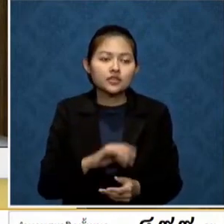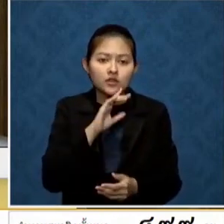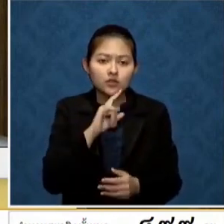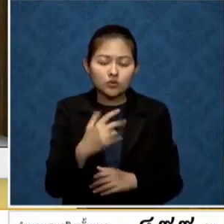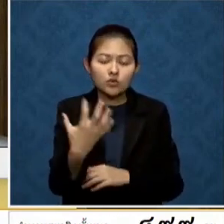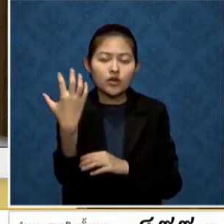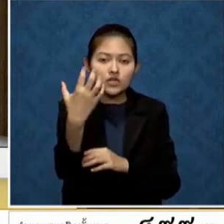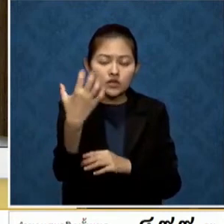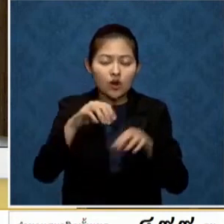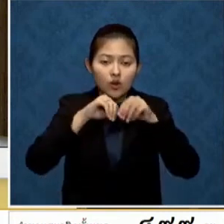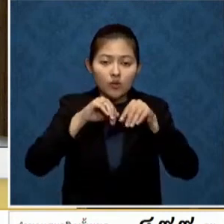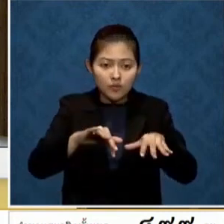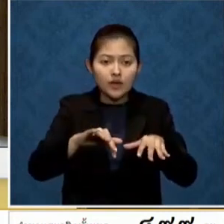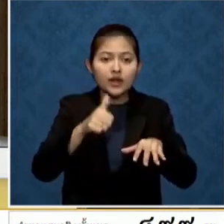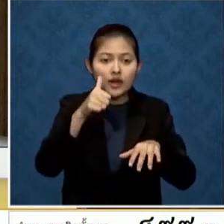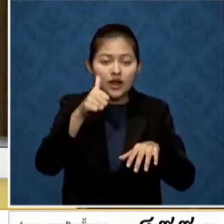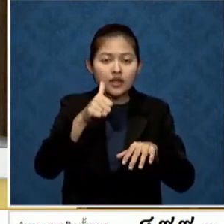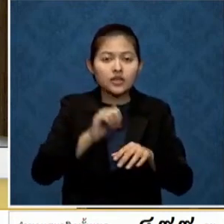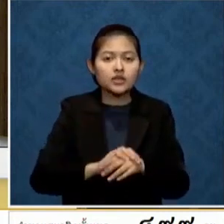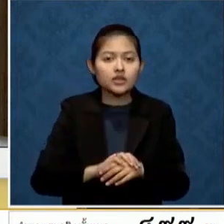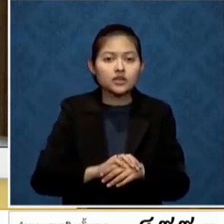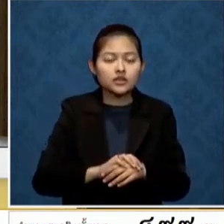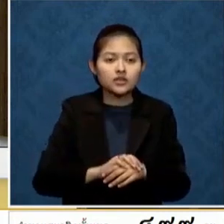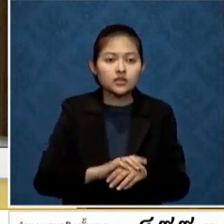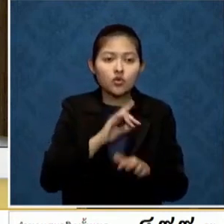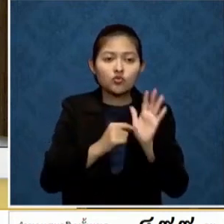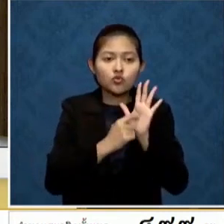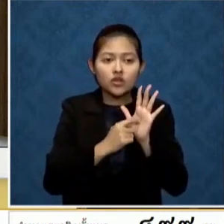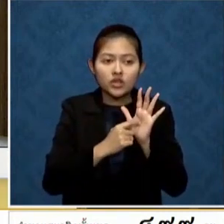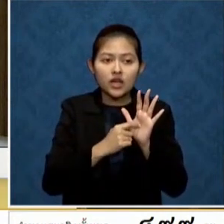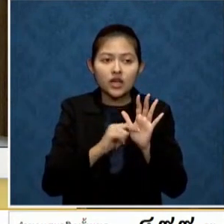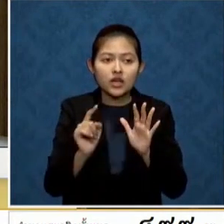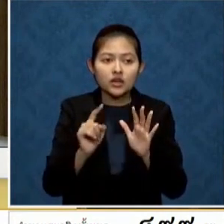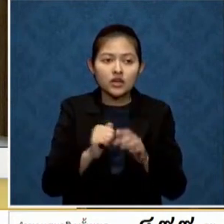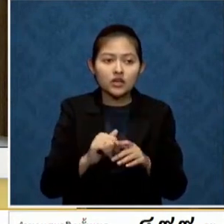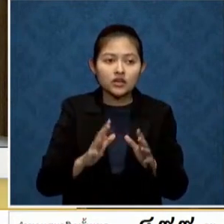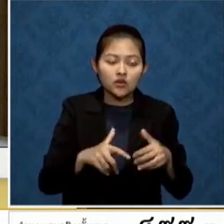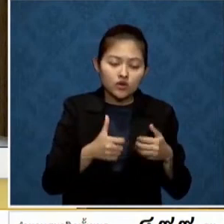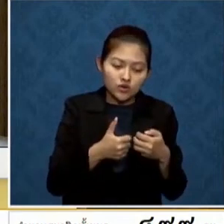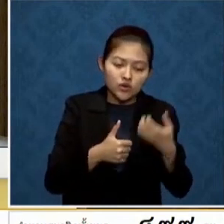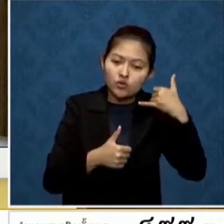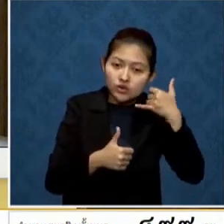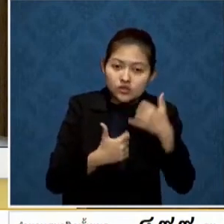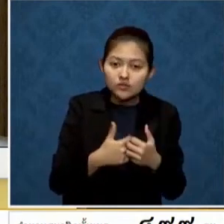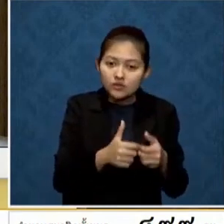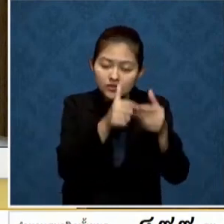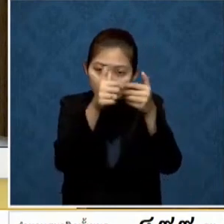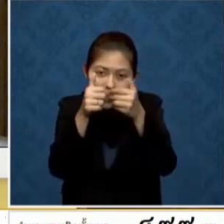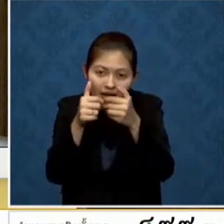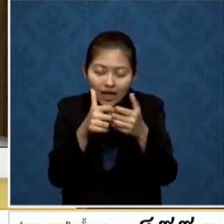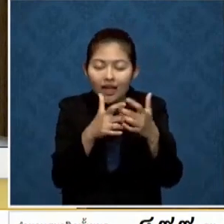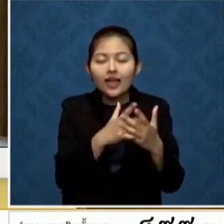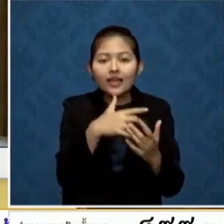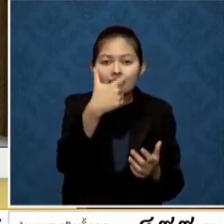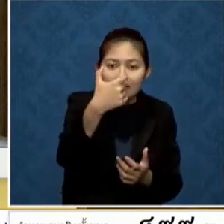ทอดสดการประชุมคณะกรรมาธิการได้แล้วเนี่ยเอท่านยกตัวอย่างว่ามันจะเกิดปรากฏการณ์ที่แต่ละคนหยิบยกมือถือขึ้นมาถ่ายนะครับจนเกิดความไม่